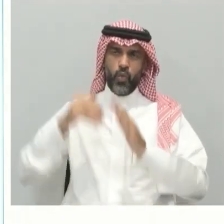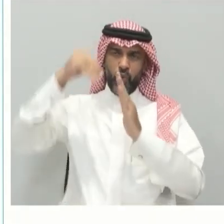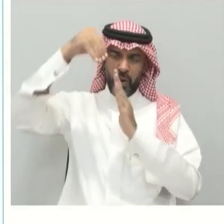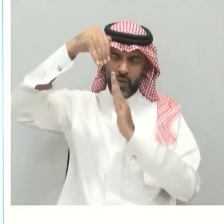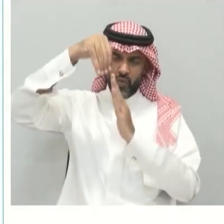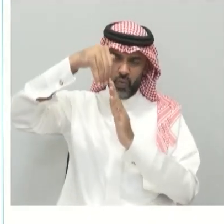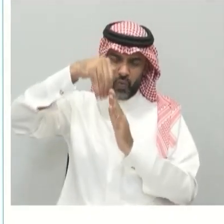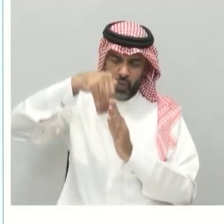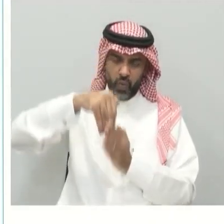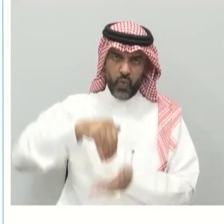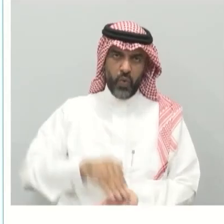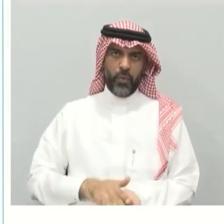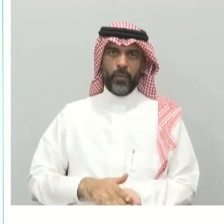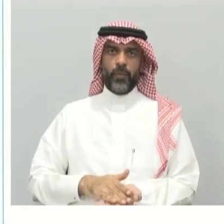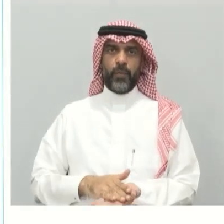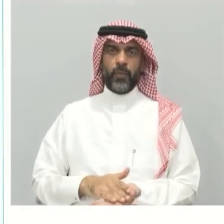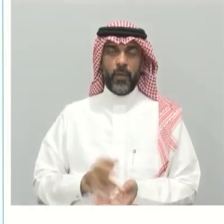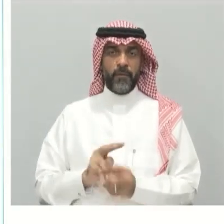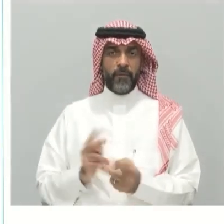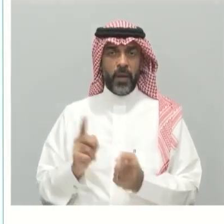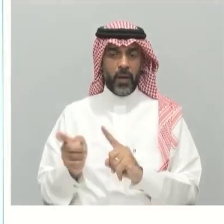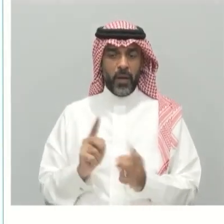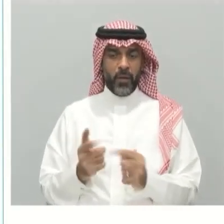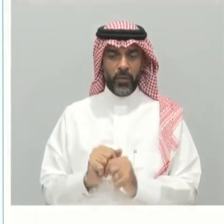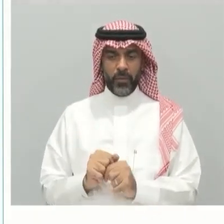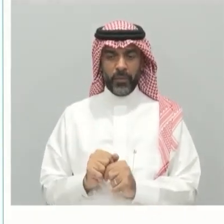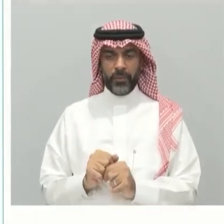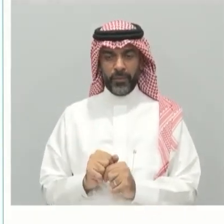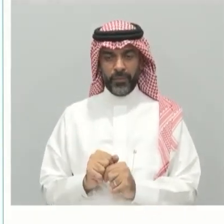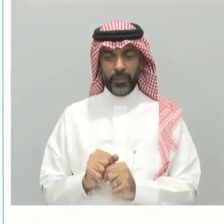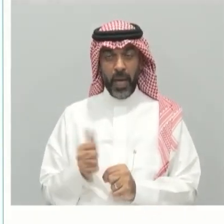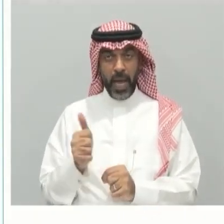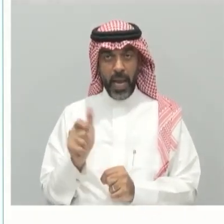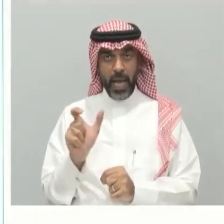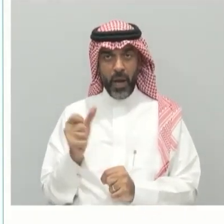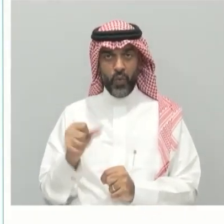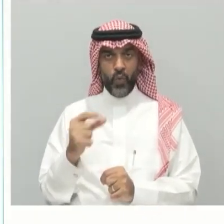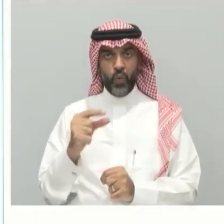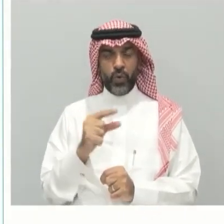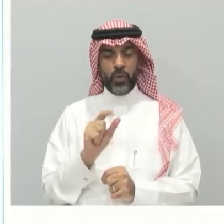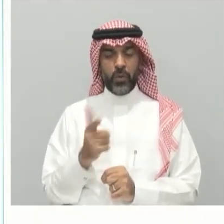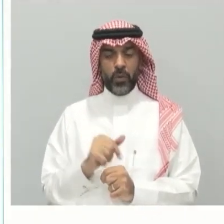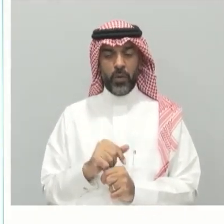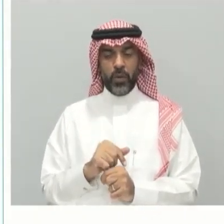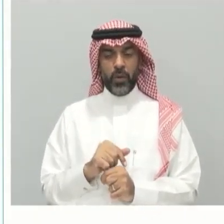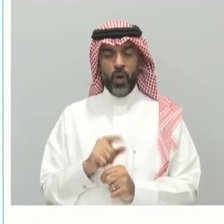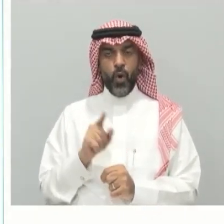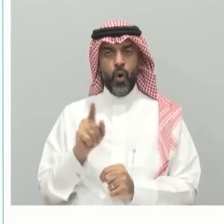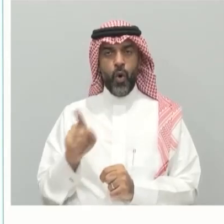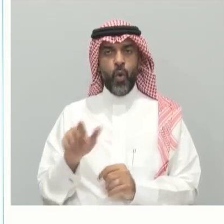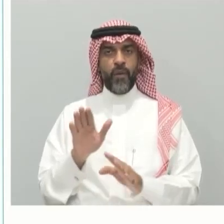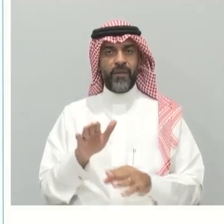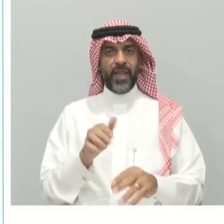خلاله طيب ايش الفرق بينهم القطب الانود نسميه المصعد هو القطب الذي يحدث